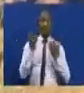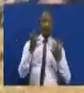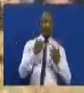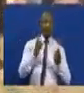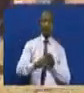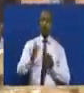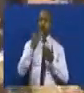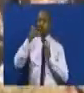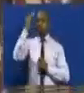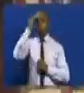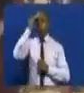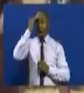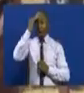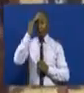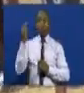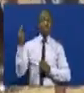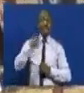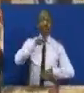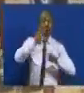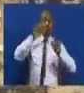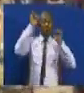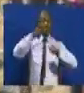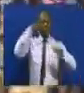Ukitaka kujua uhondo wa ngoma sharti uingie ucheze.